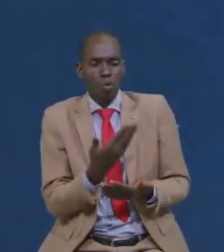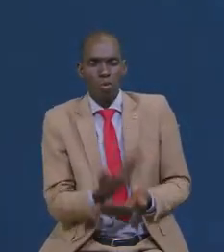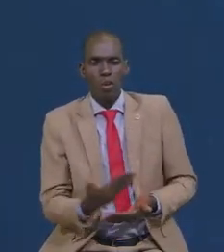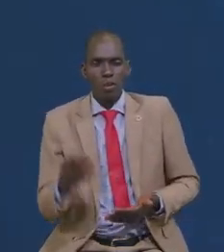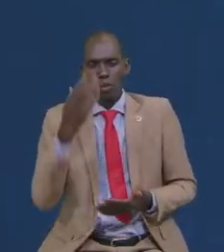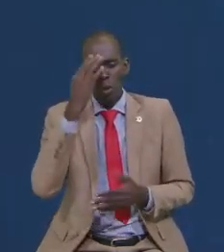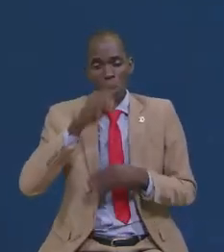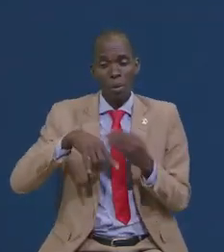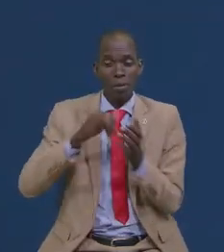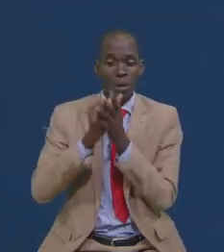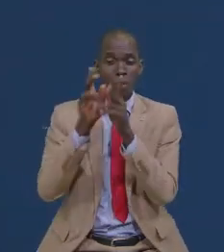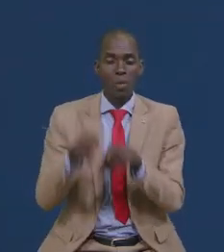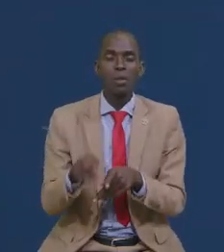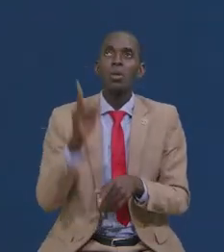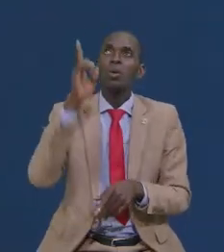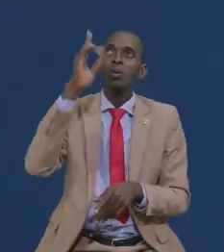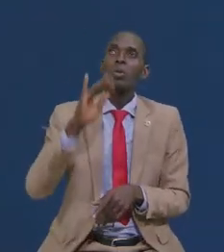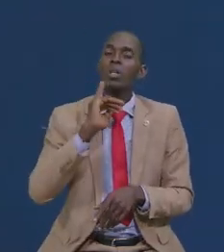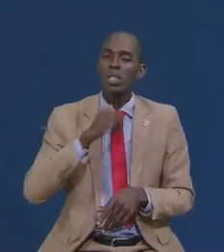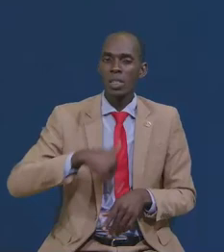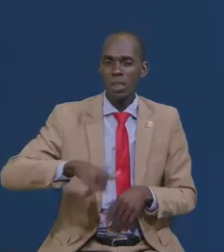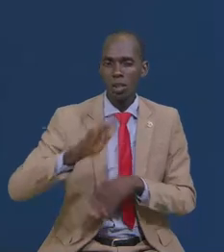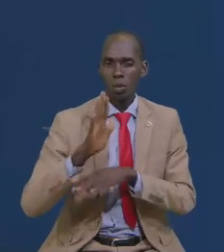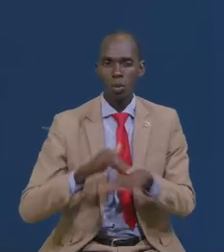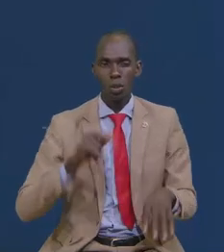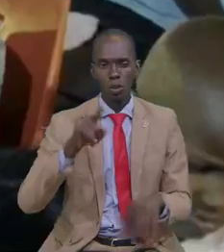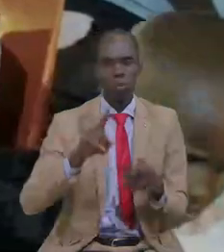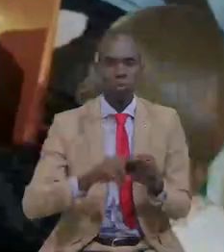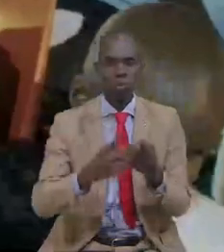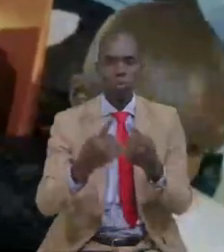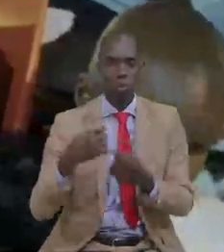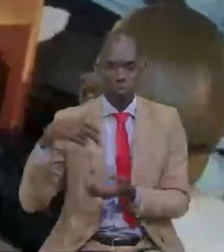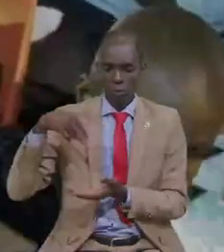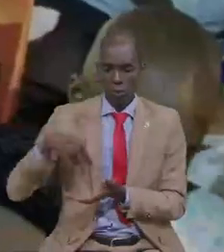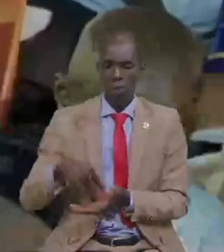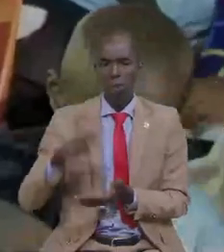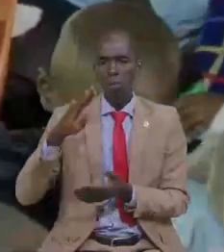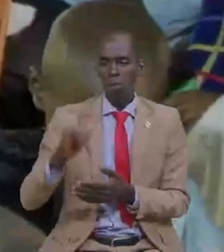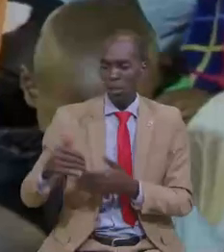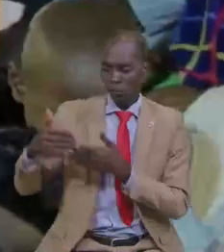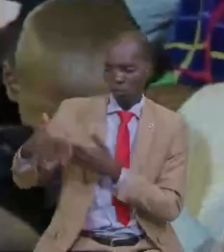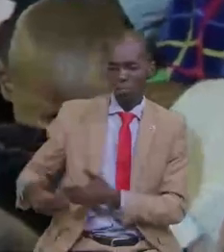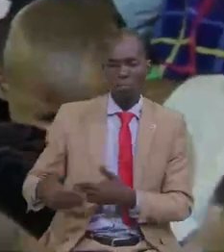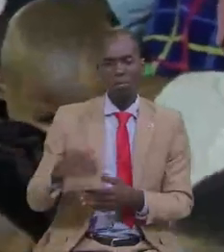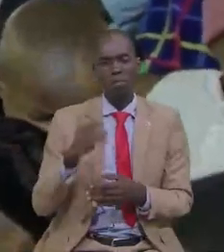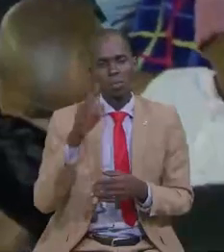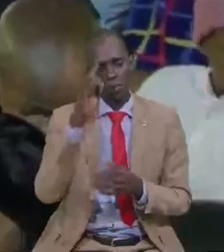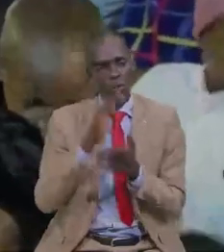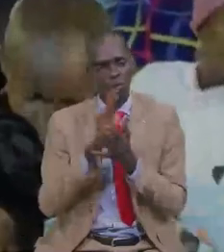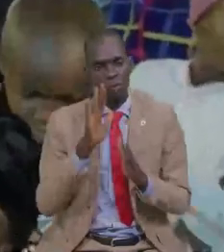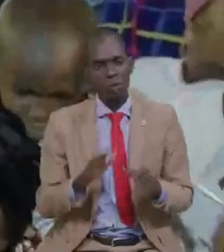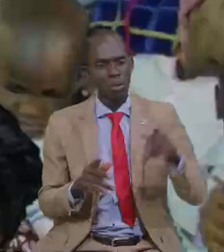bonnes choses que vous connaissez de ces gens, oui, Dieu vous appelle et venez vous tenir à à côté de